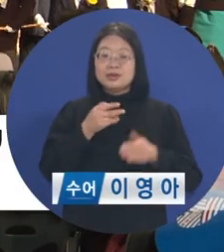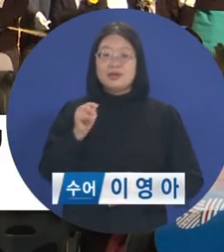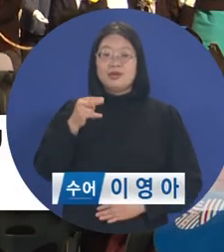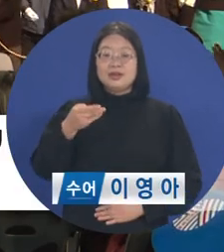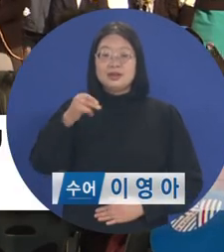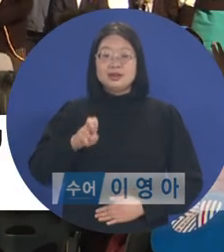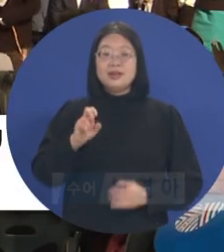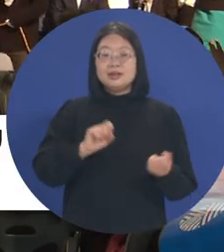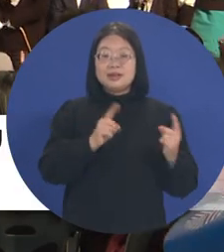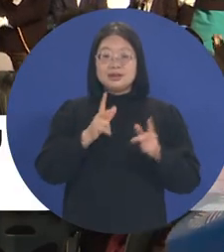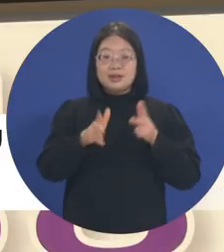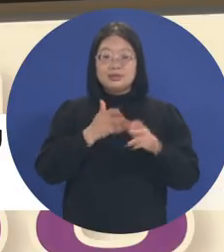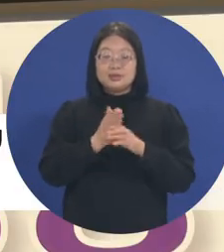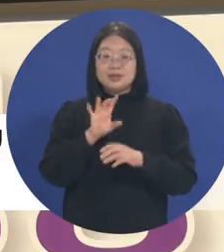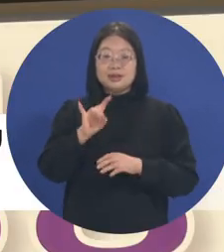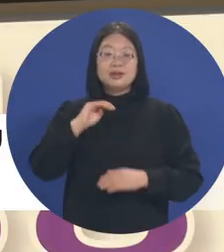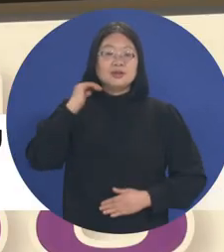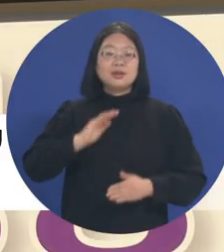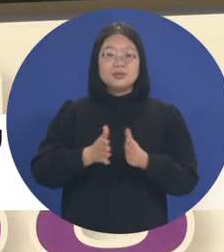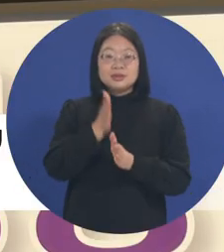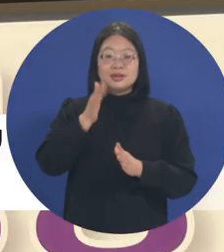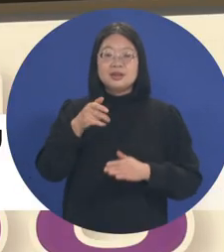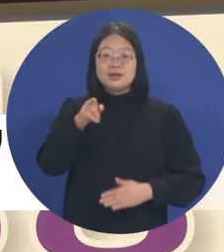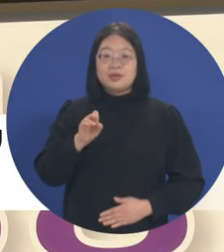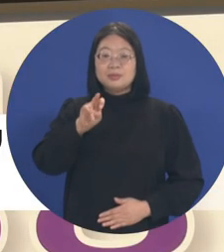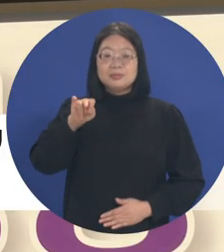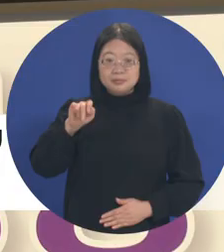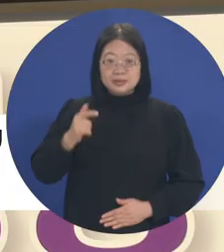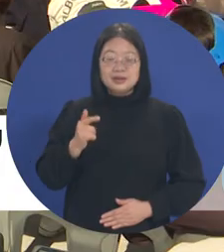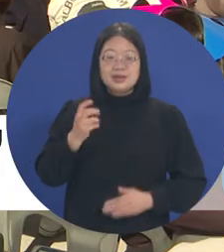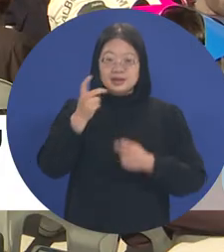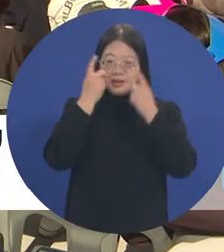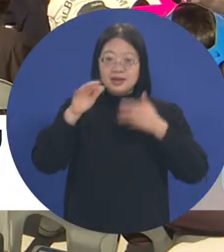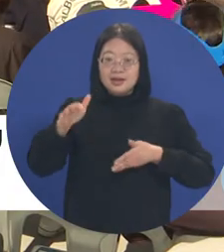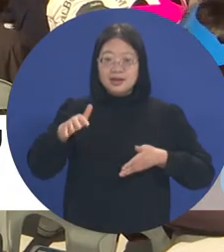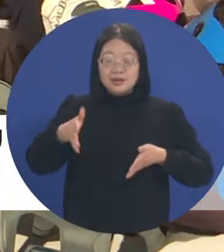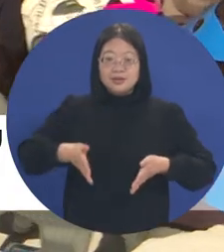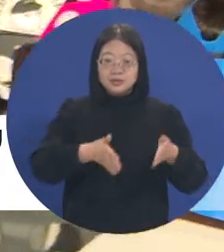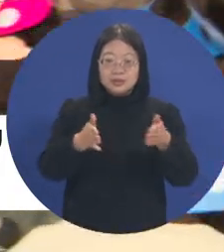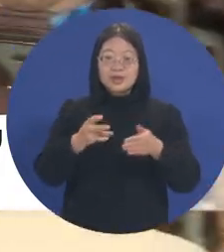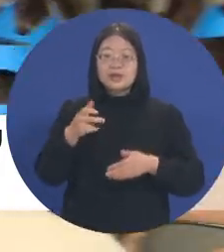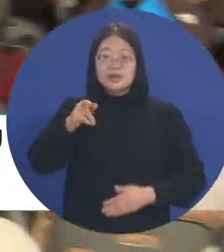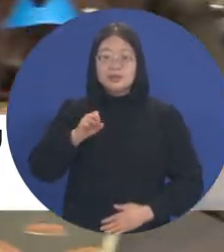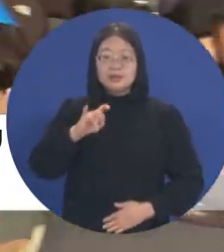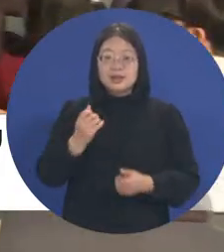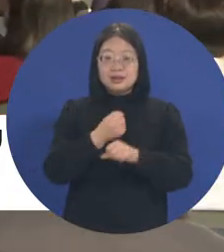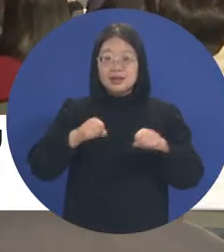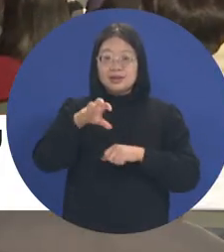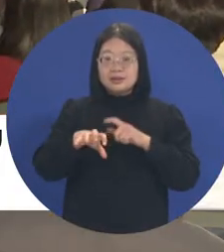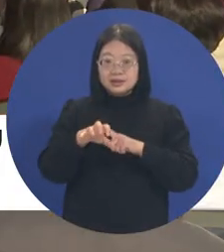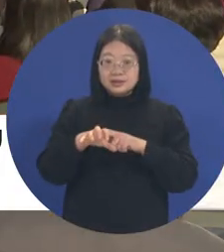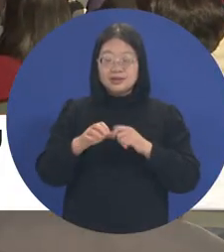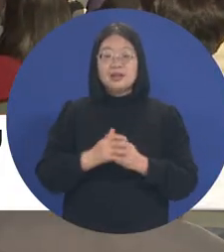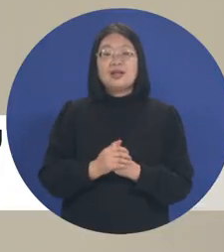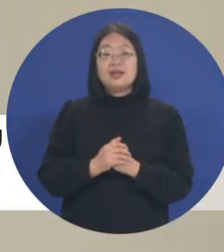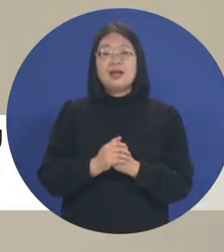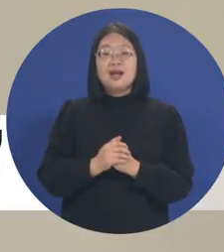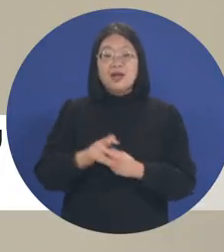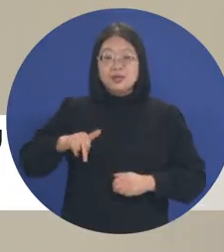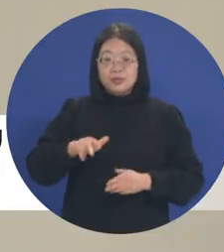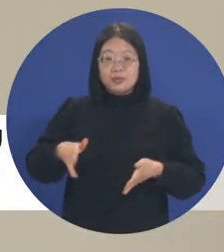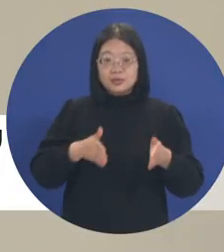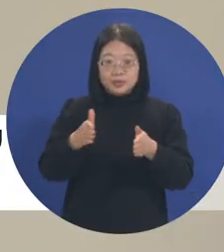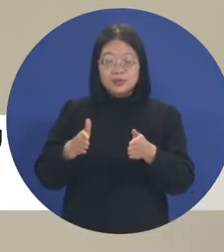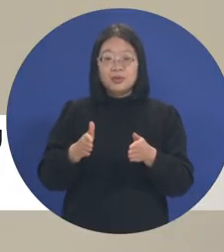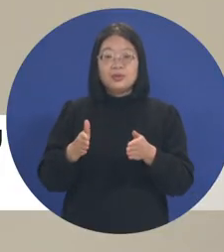경기도는 경기 더드림 재생사업 중 하나인 의정부시 경민대학로 경민광장과 주변 보행로 개선공사를 마치고 도민의